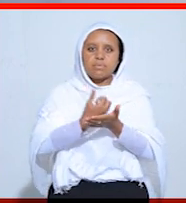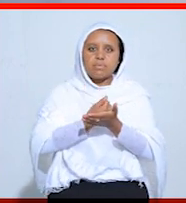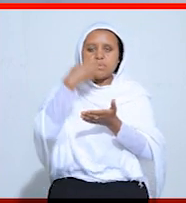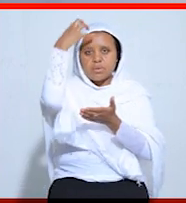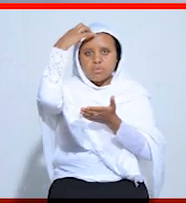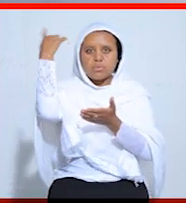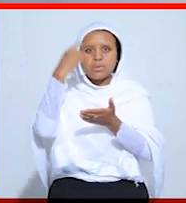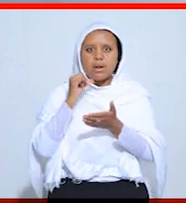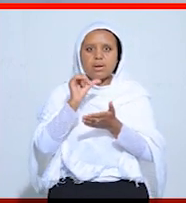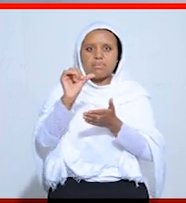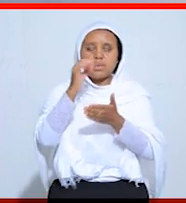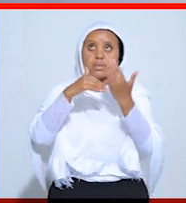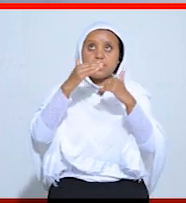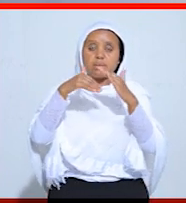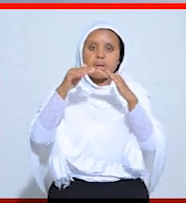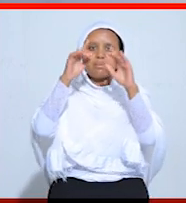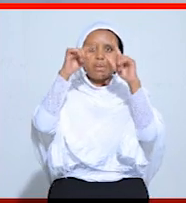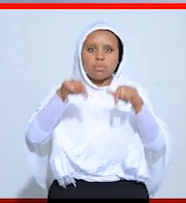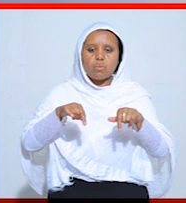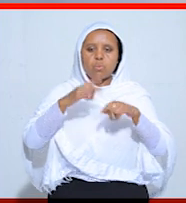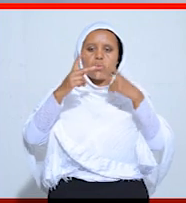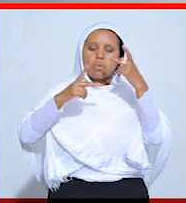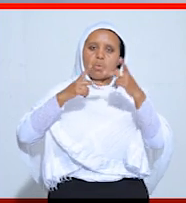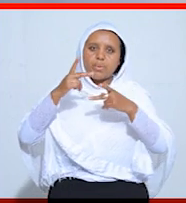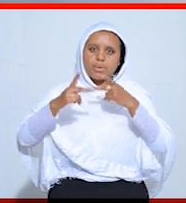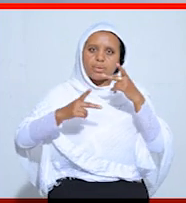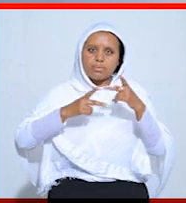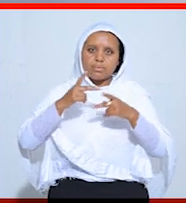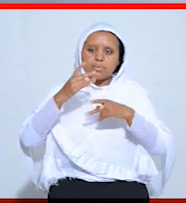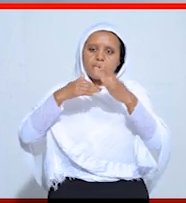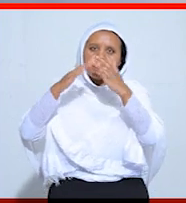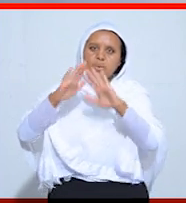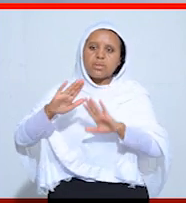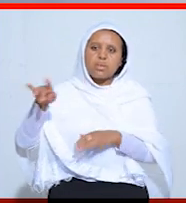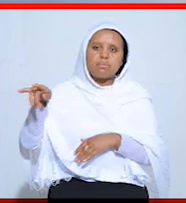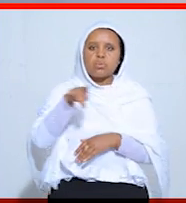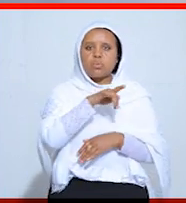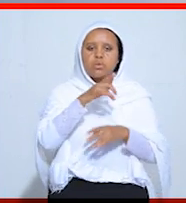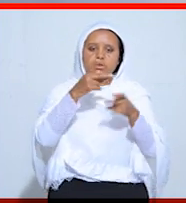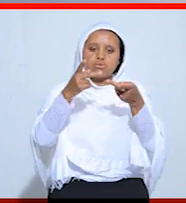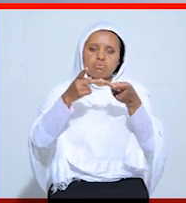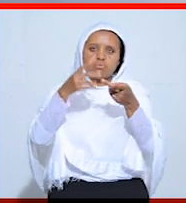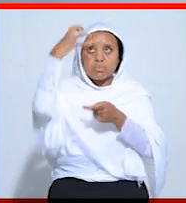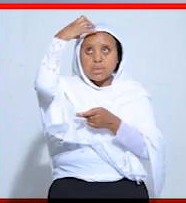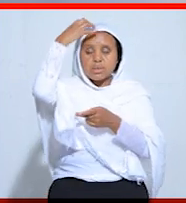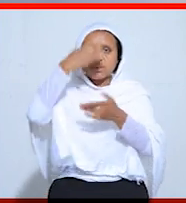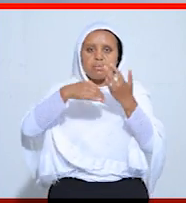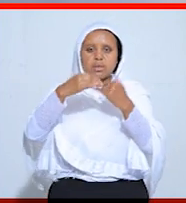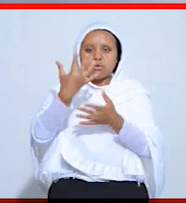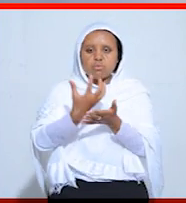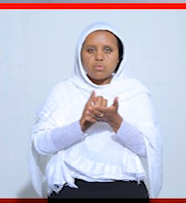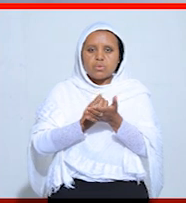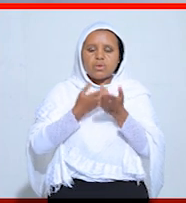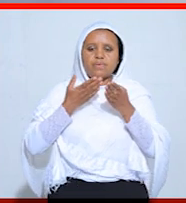መንግስቶ ዘላለም ከሰማይ ሰማያት መጥቶ ለጎበኘን ሰማያዊት የምትሆን ርስቱን መንግስተ ሰማያትን